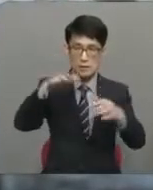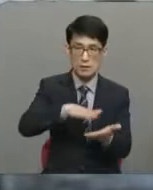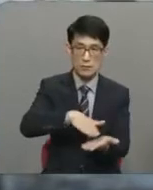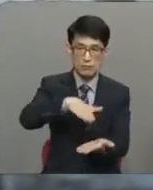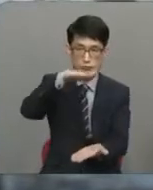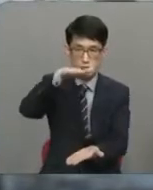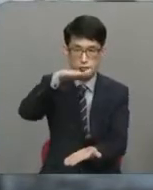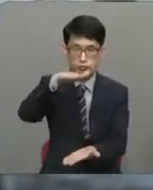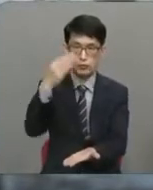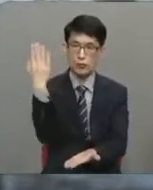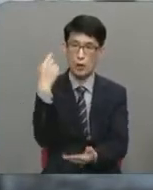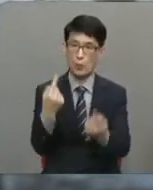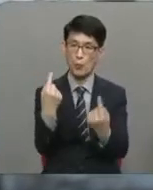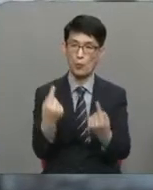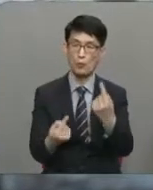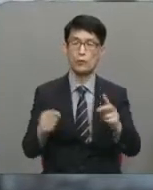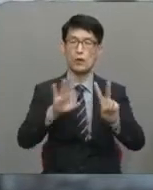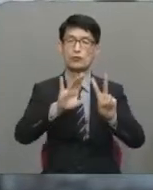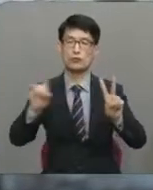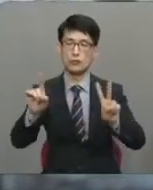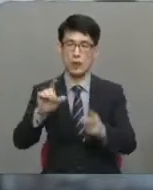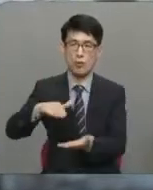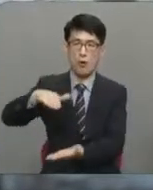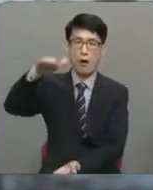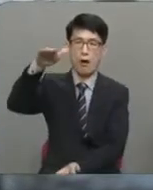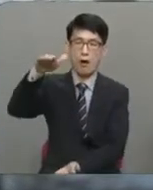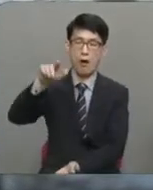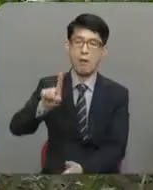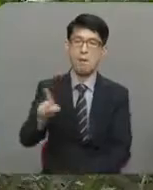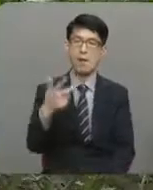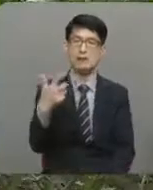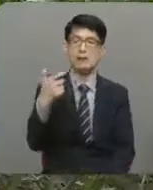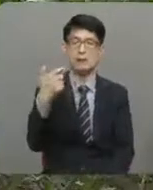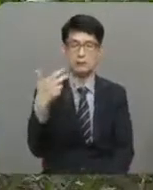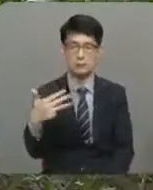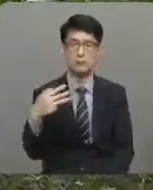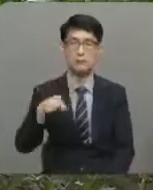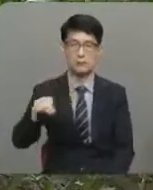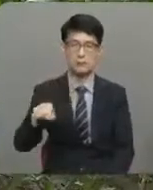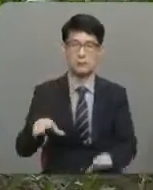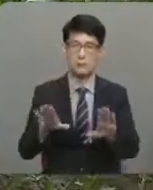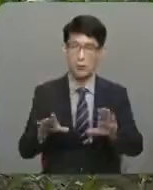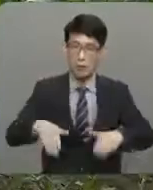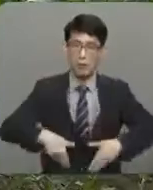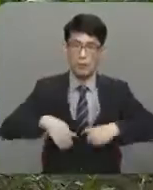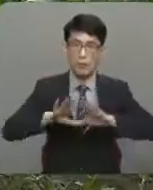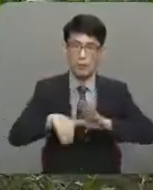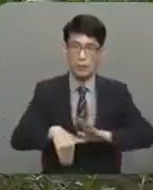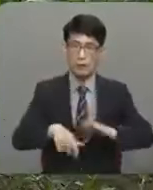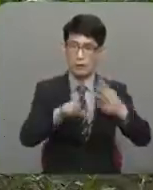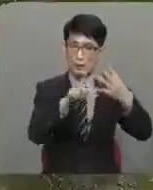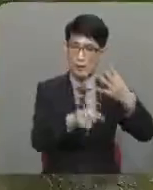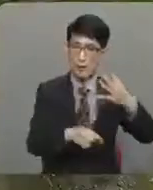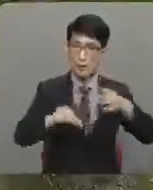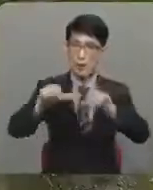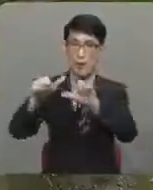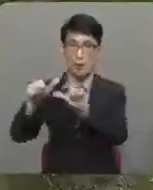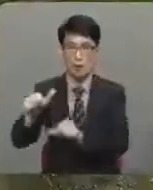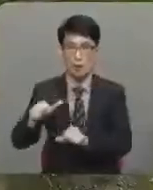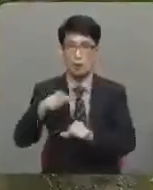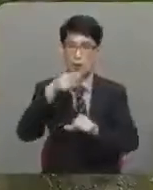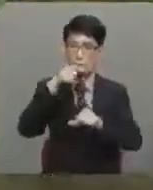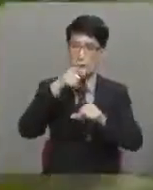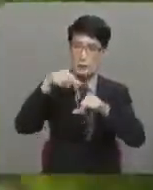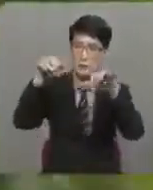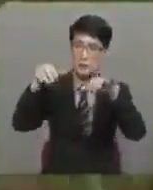164 점 7mm 가 내렸습니다 보통 봄 철인 4월에서 오랜 가뭄을 걱정할 정도로 강수량이